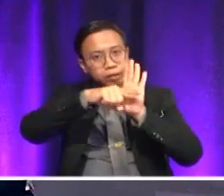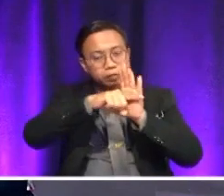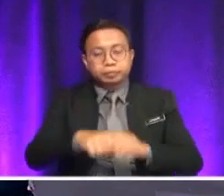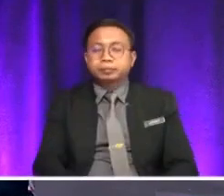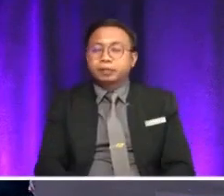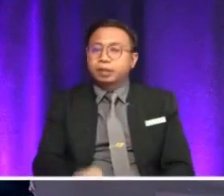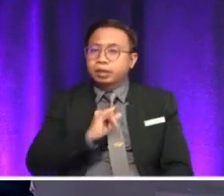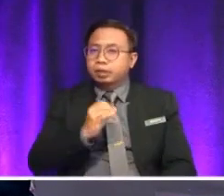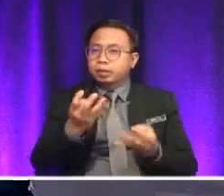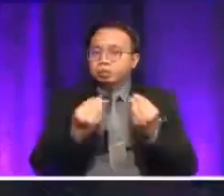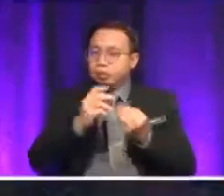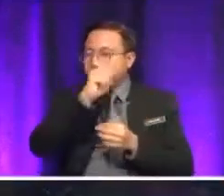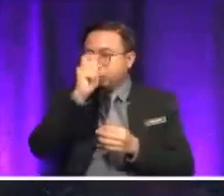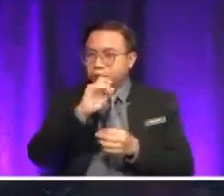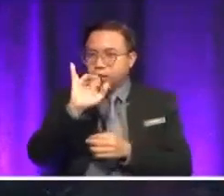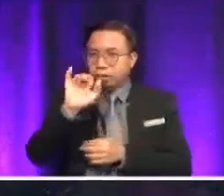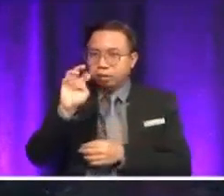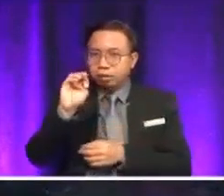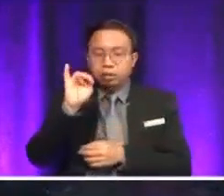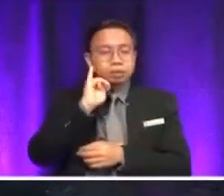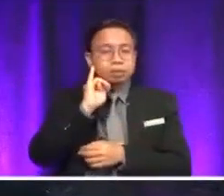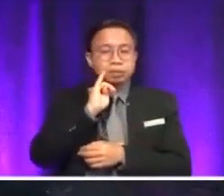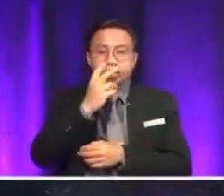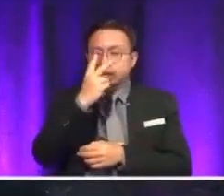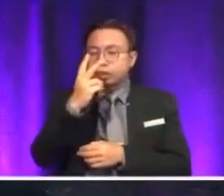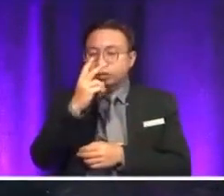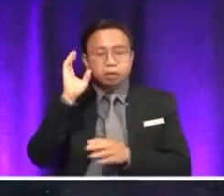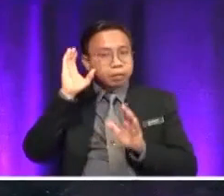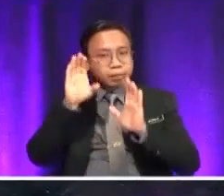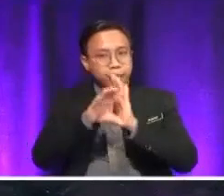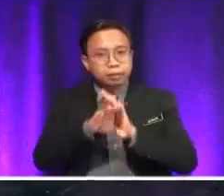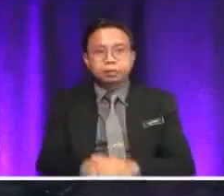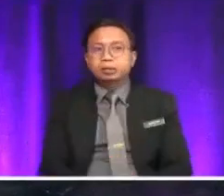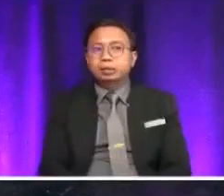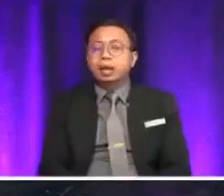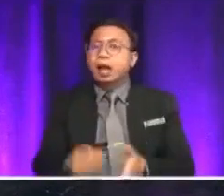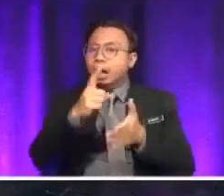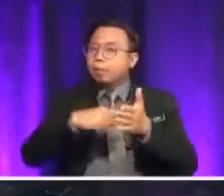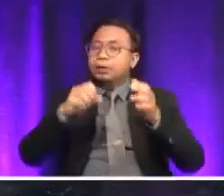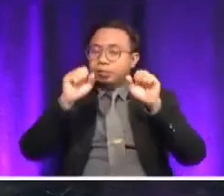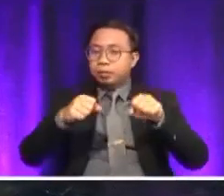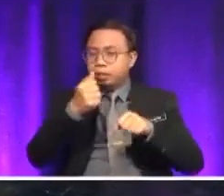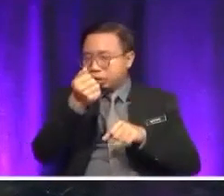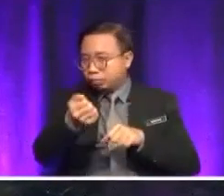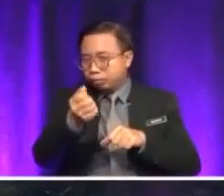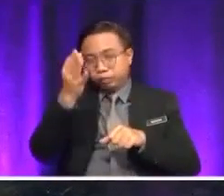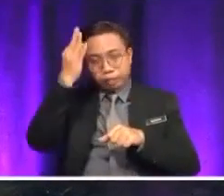tanya Iman. Okey, tengok pada gambar tersebut. Okay, apa yang boleh kamu gambarkan?